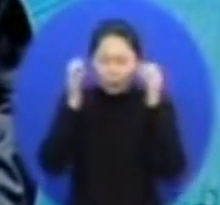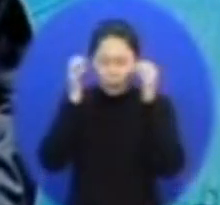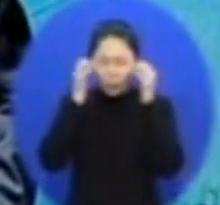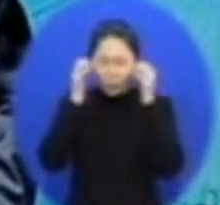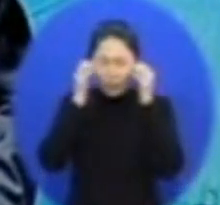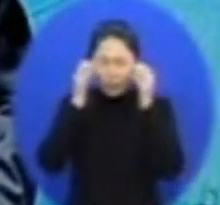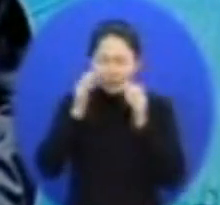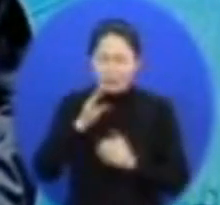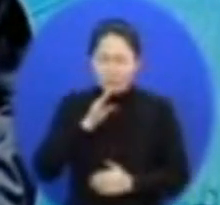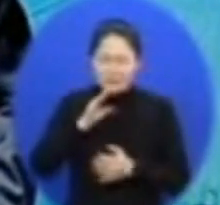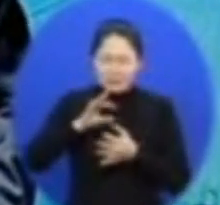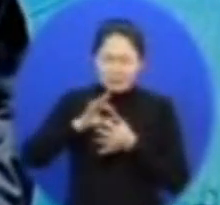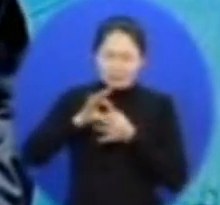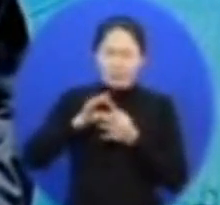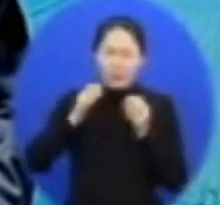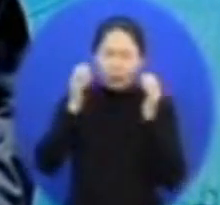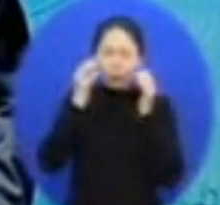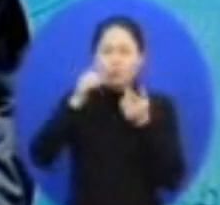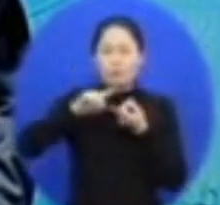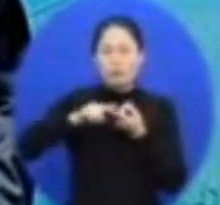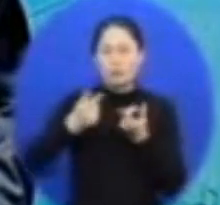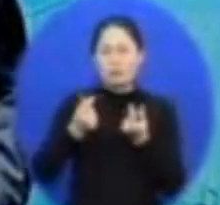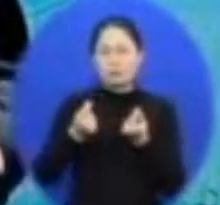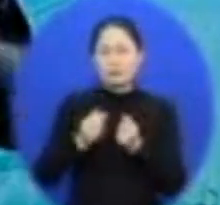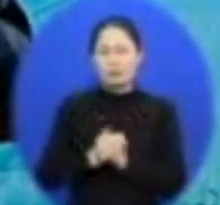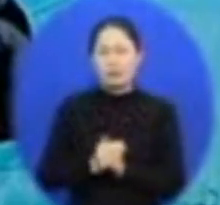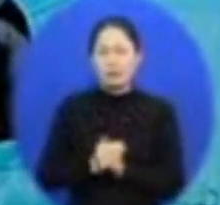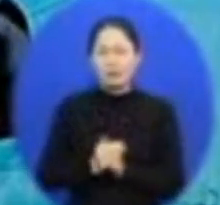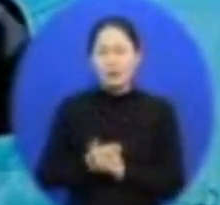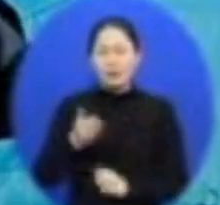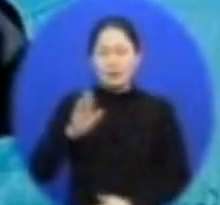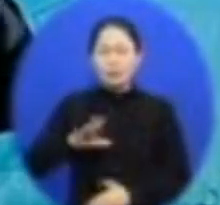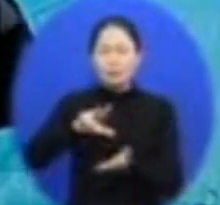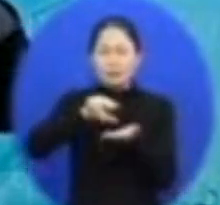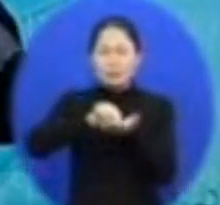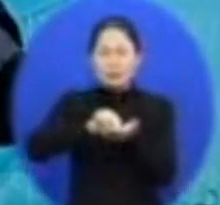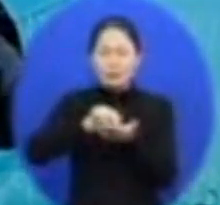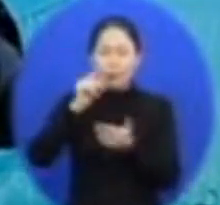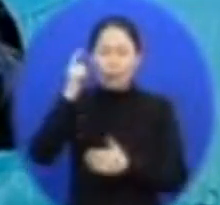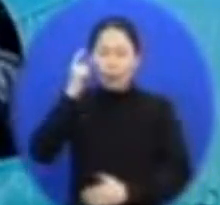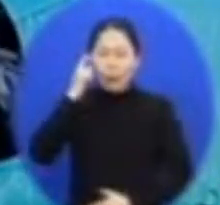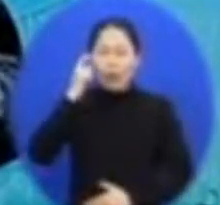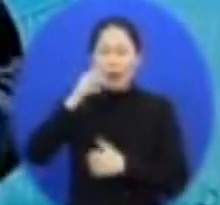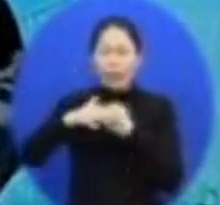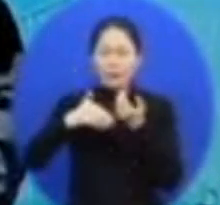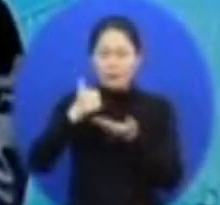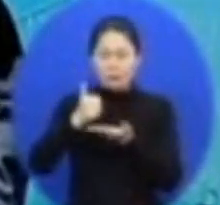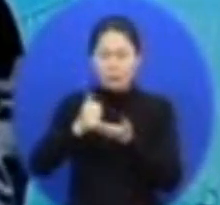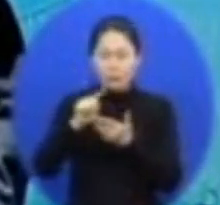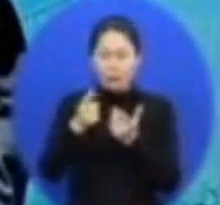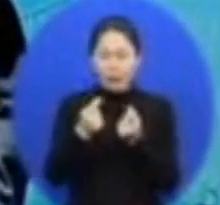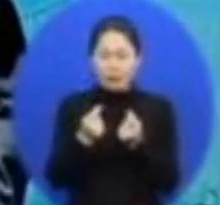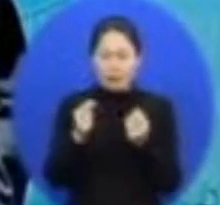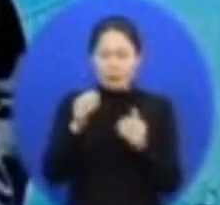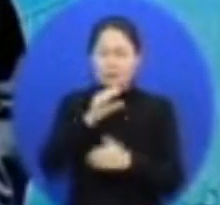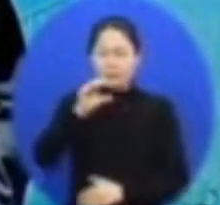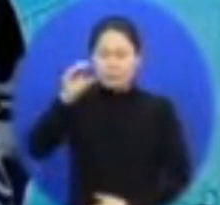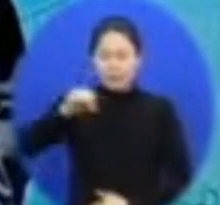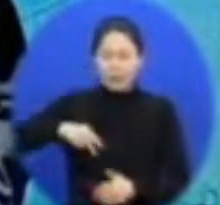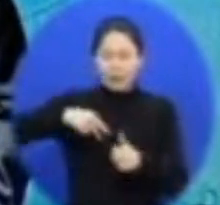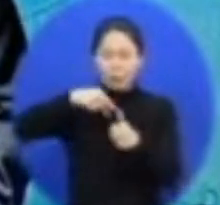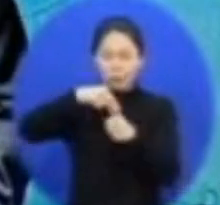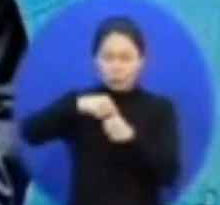고통스러워 없겠습니까 매우 문제는 하나님이 왜 그런 십자가의 고통을 예수님이